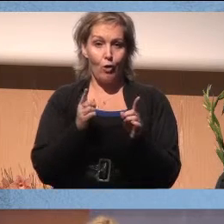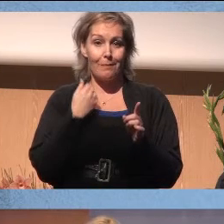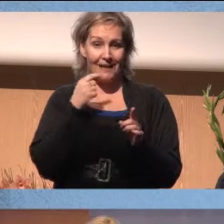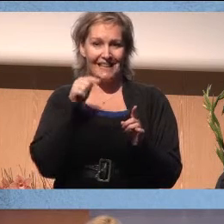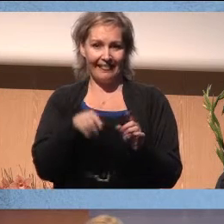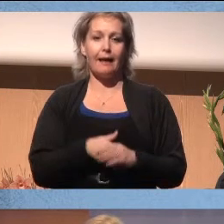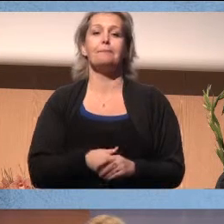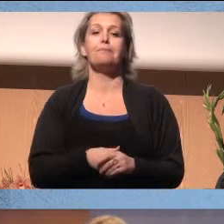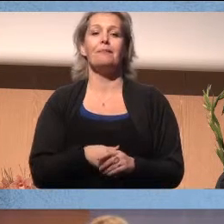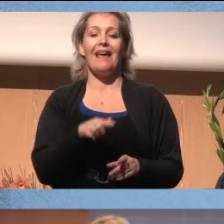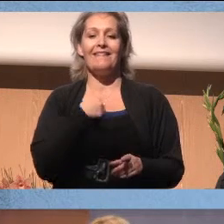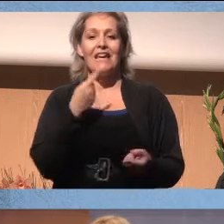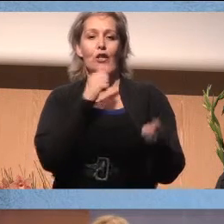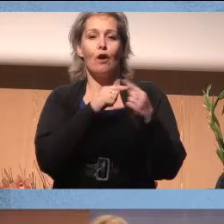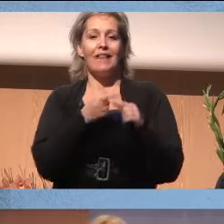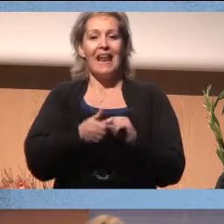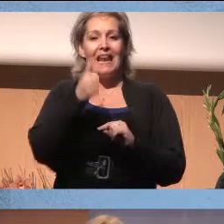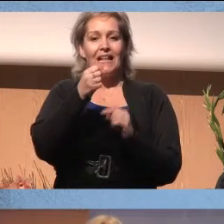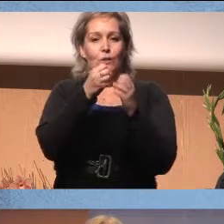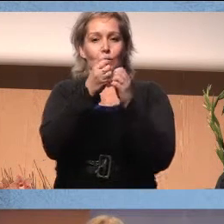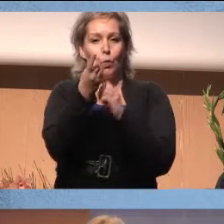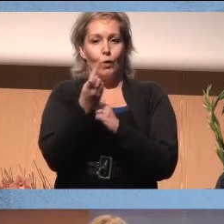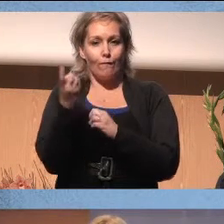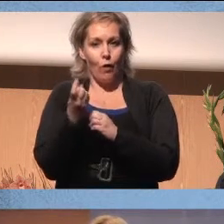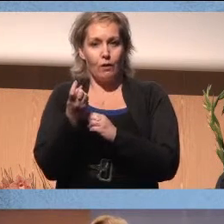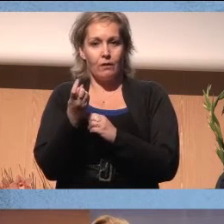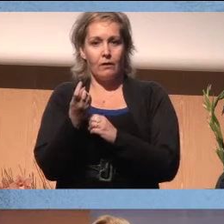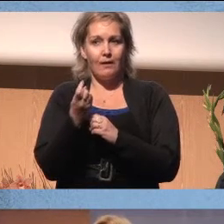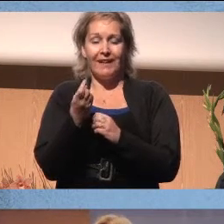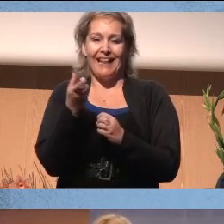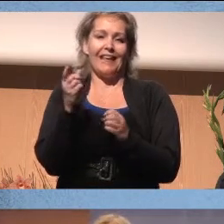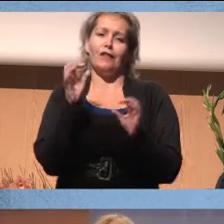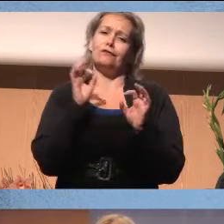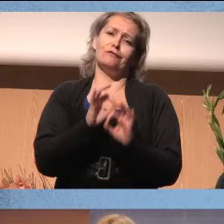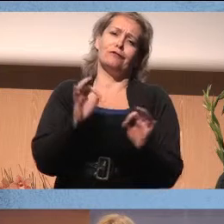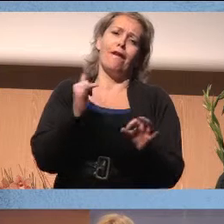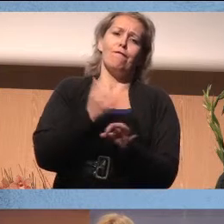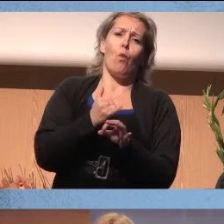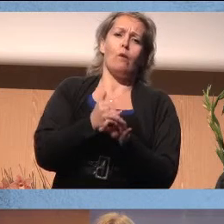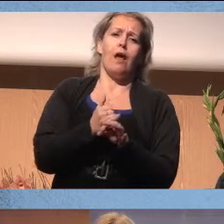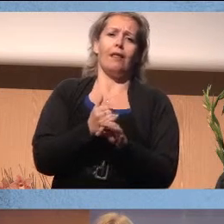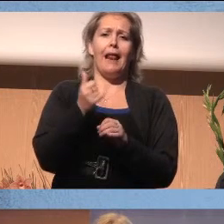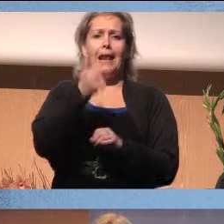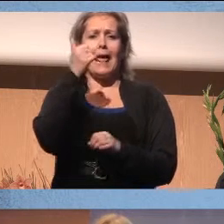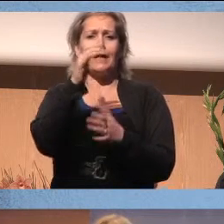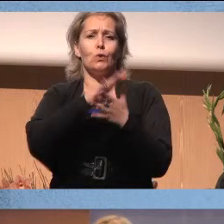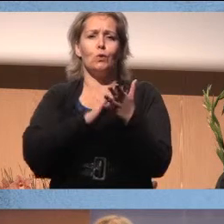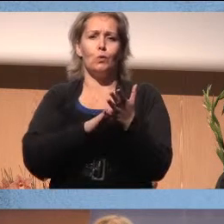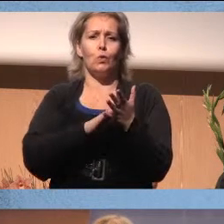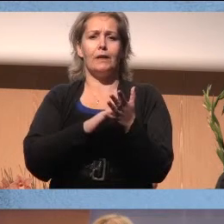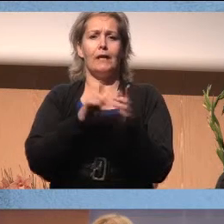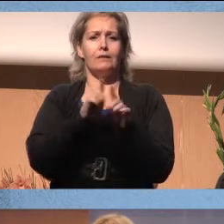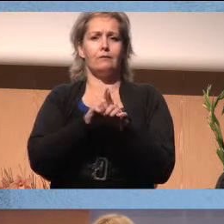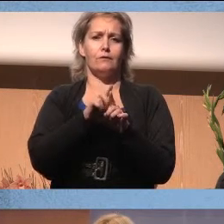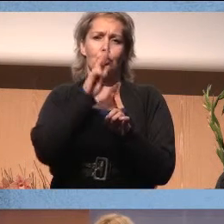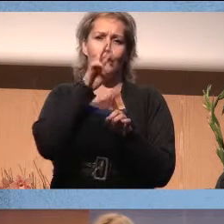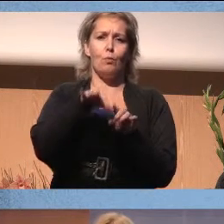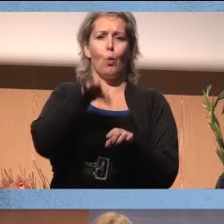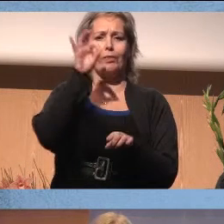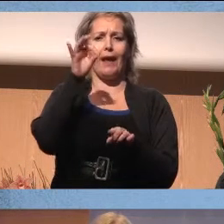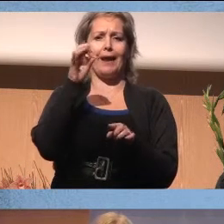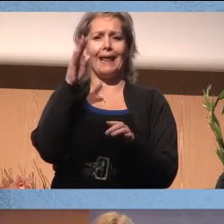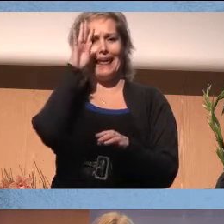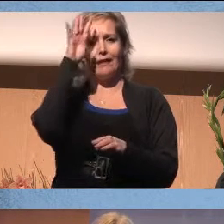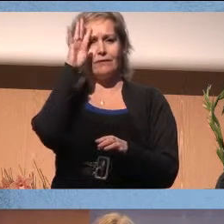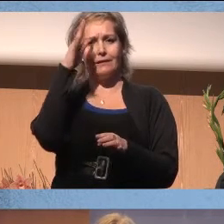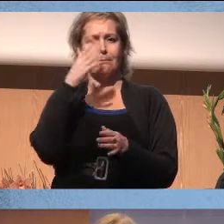dette. Vi skal drøfte ledelsesutfordringene. Det ikke åpenbart hvordan ledelsestrukturen i en ny, moderne,